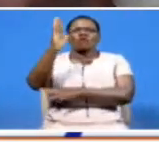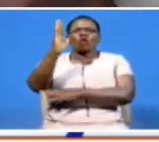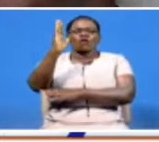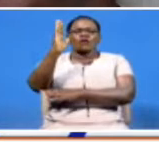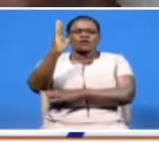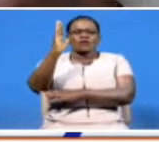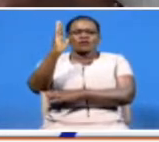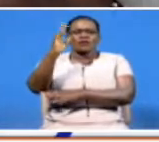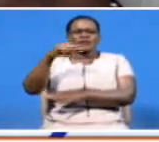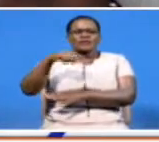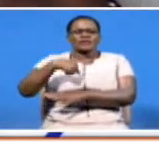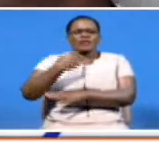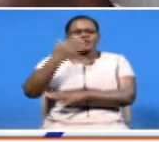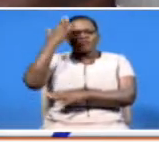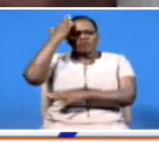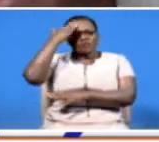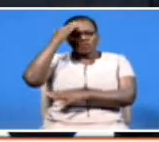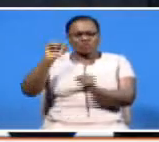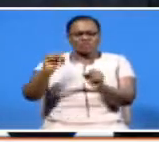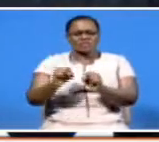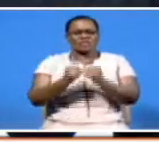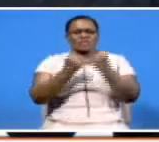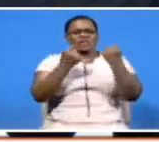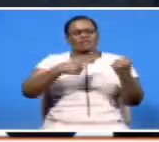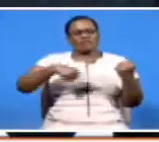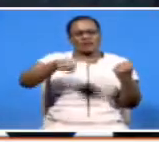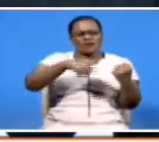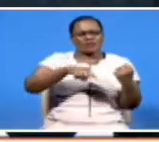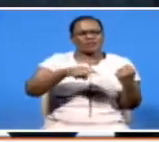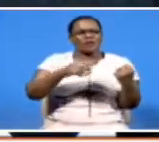tunategemea. Sisi tunajua atatukomboa. Kuna